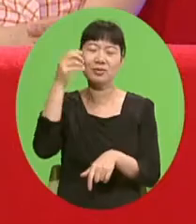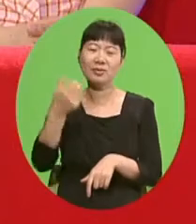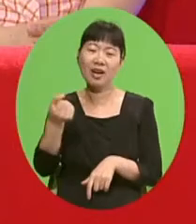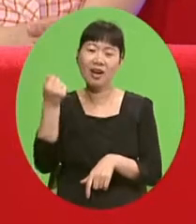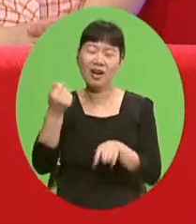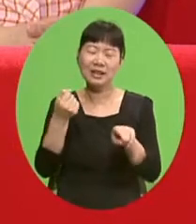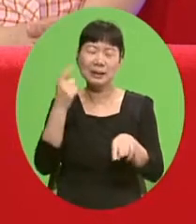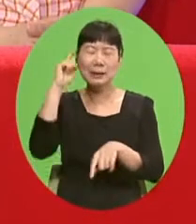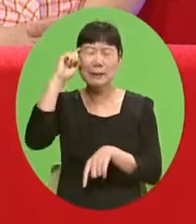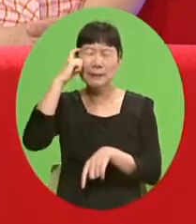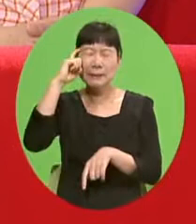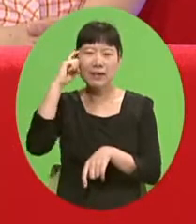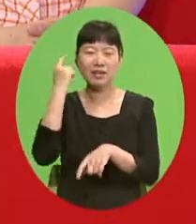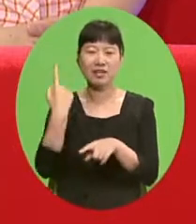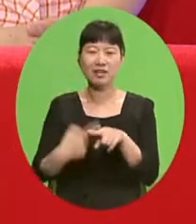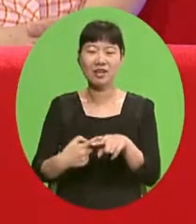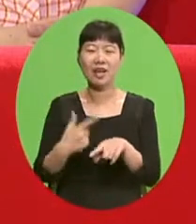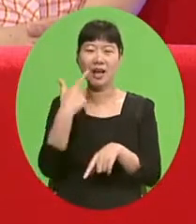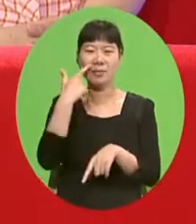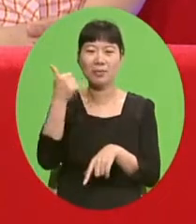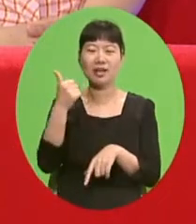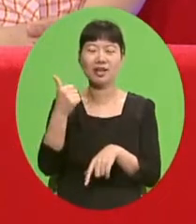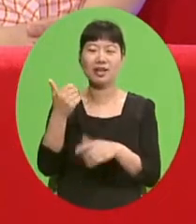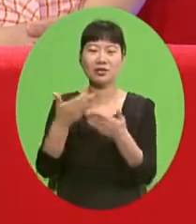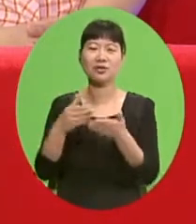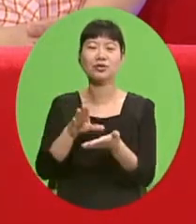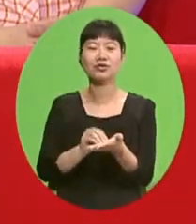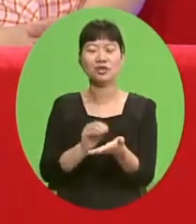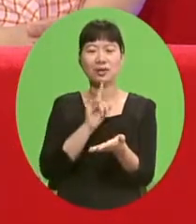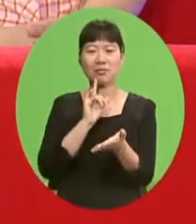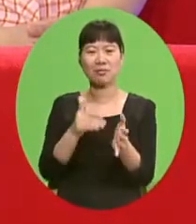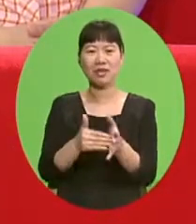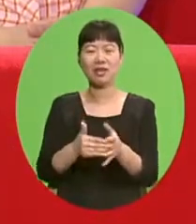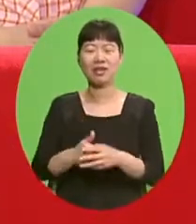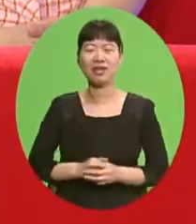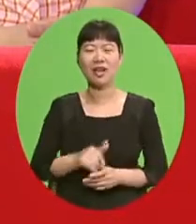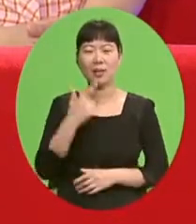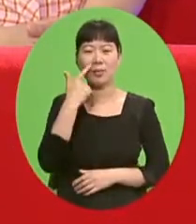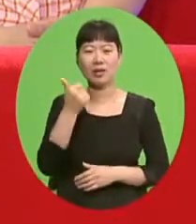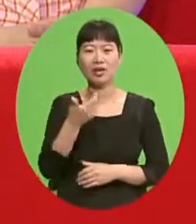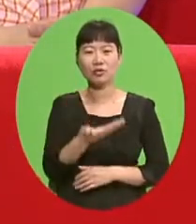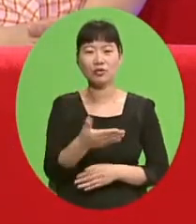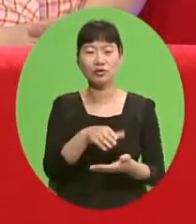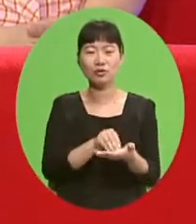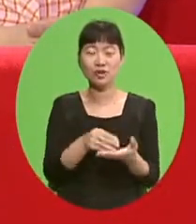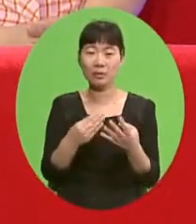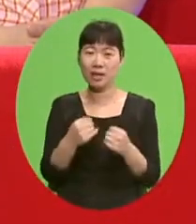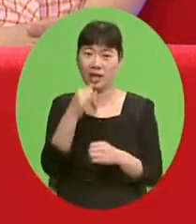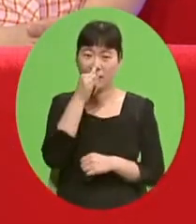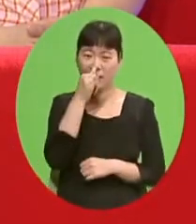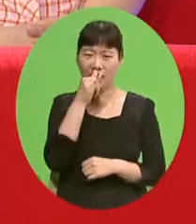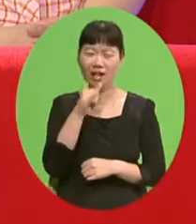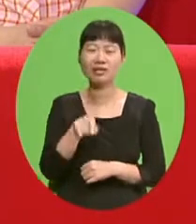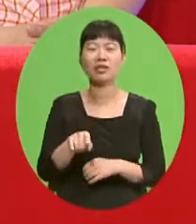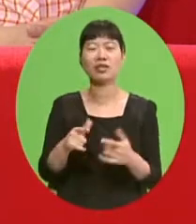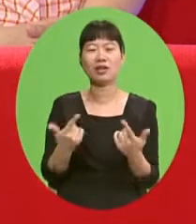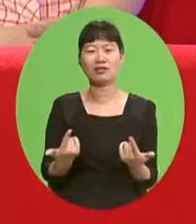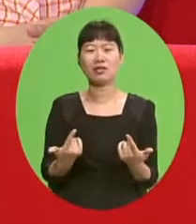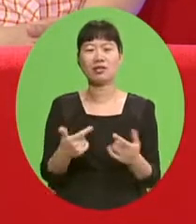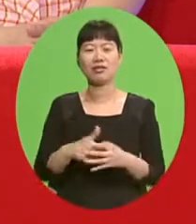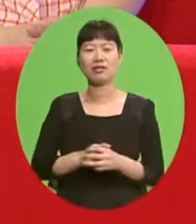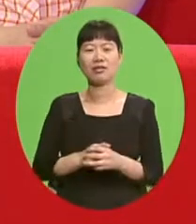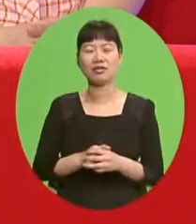그것도 쥐어짜더라고요. 그랬더니 아빠가 내준 숙제? 뭐 이러더라고요. 그래서 아빠가 내준 숙제가 많으니? 그랬더니 아 그건